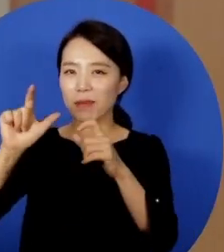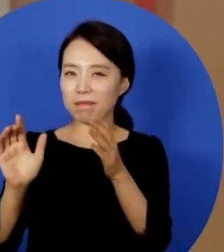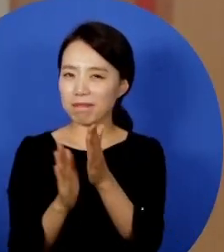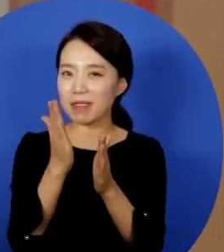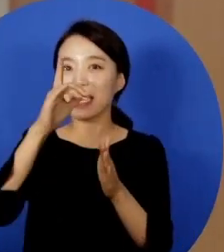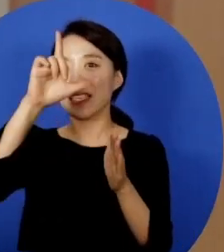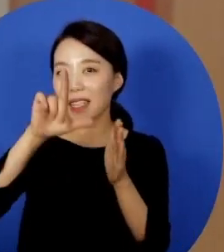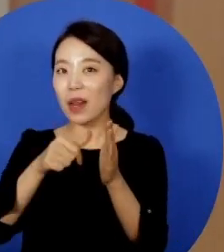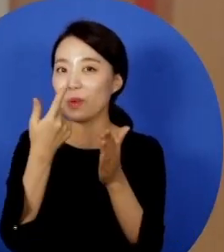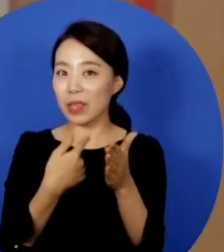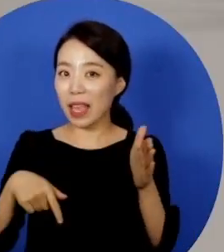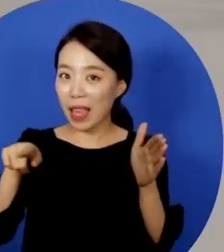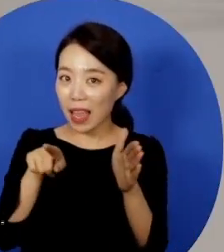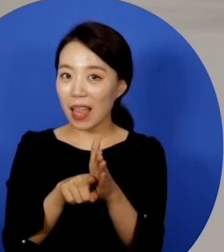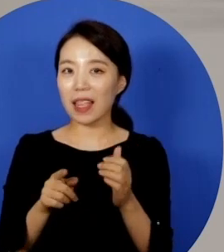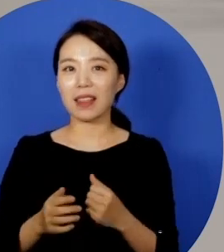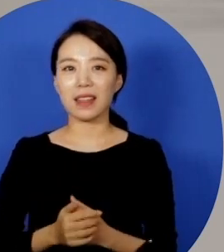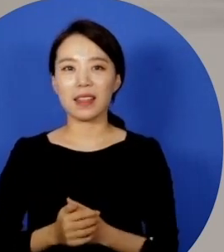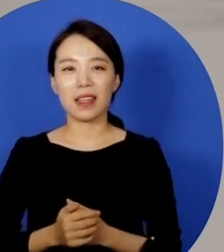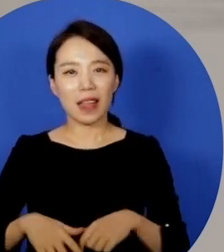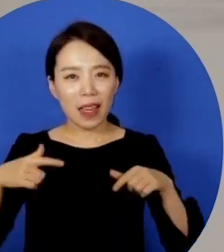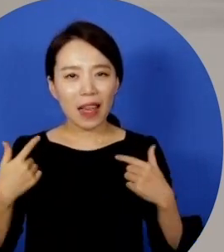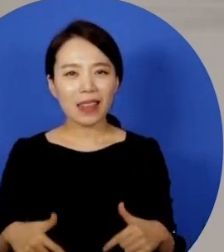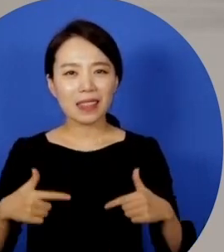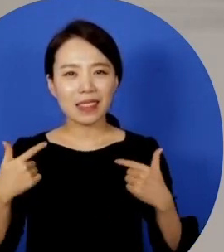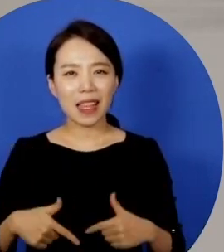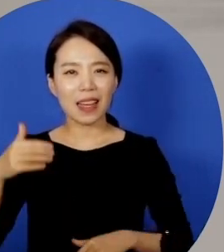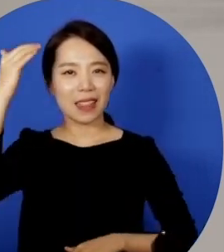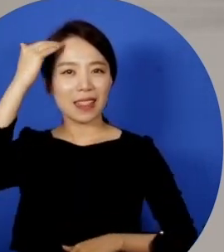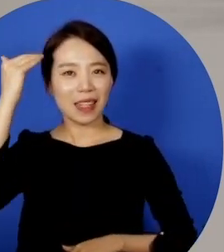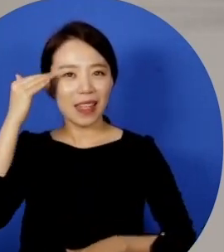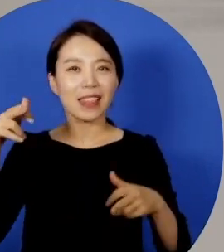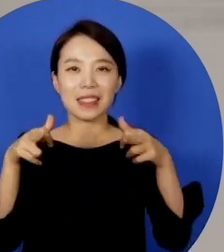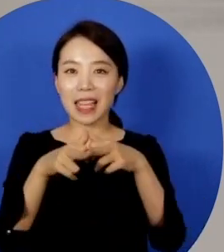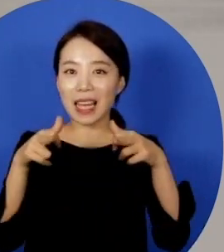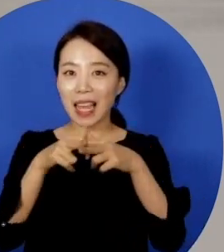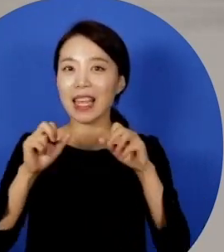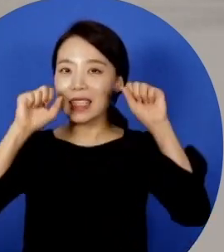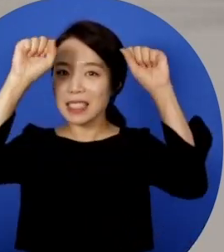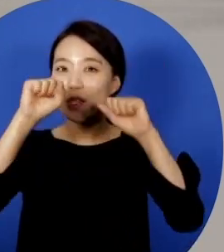당신이 더욱 찬란히 빛나는 순간을 위해 언제나